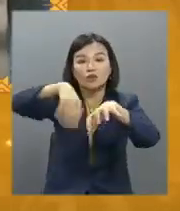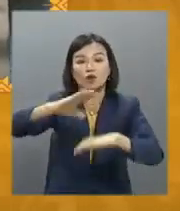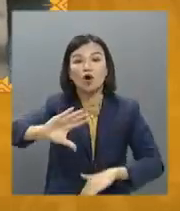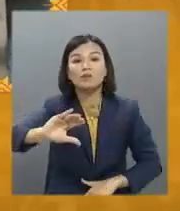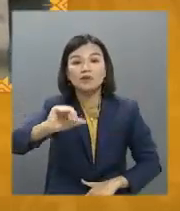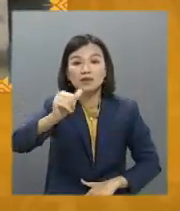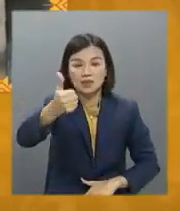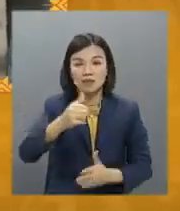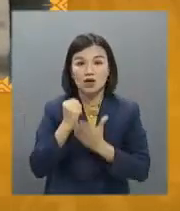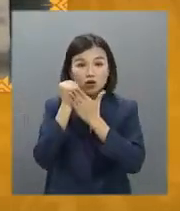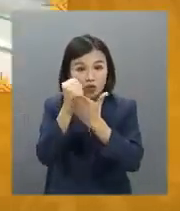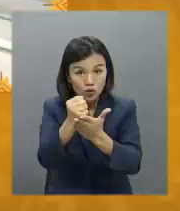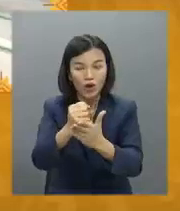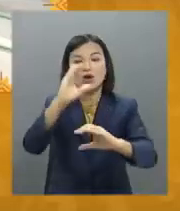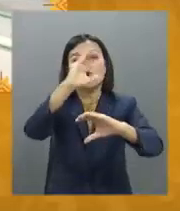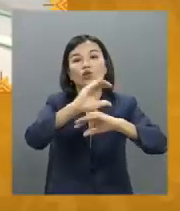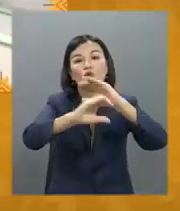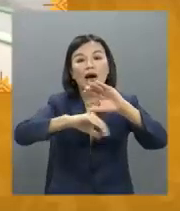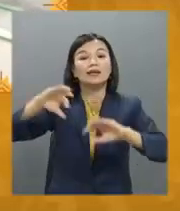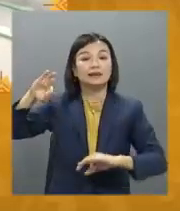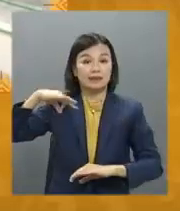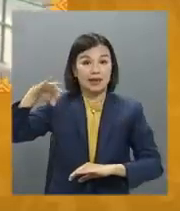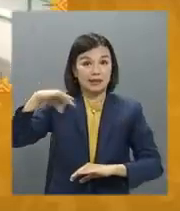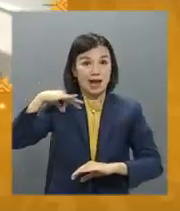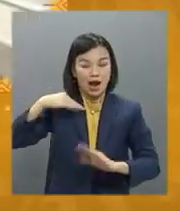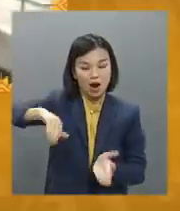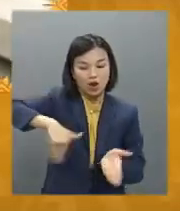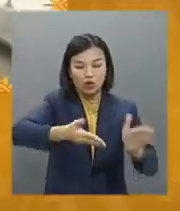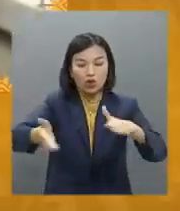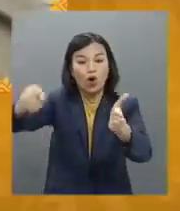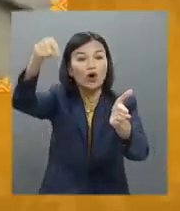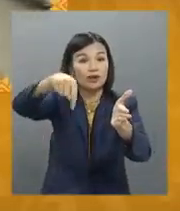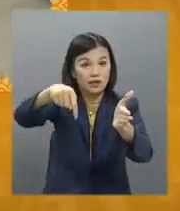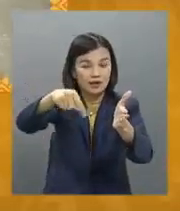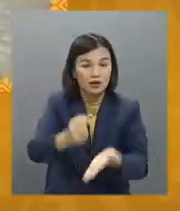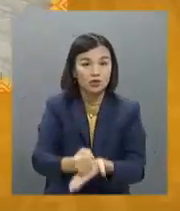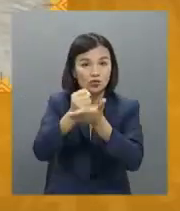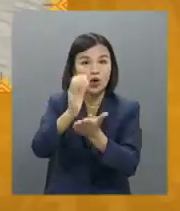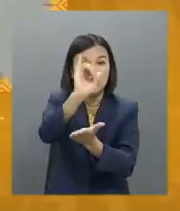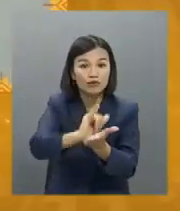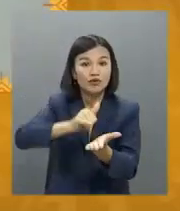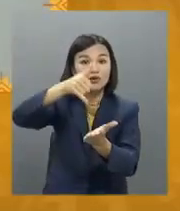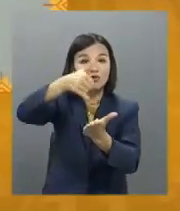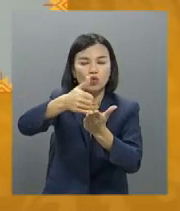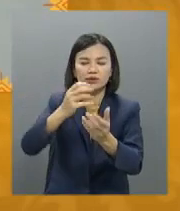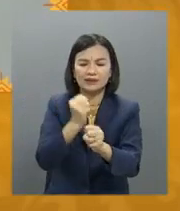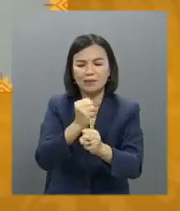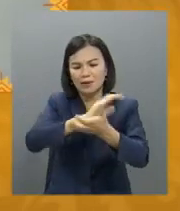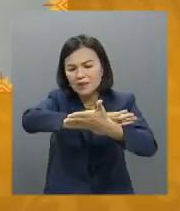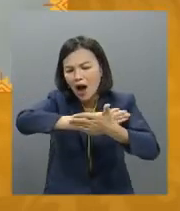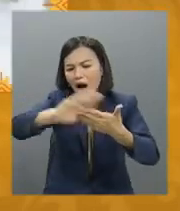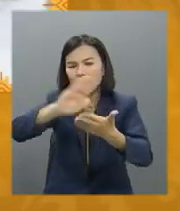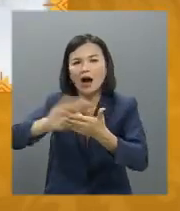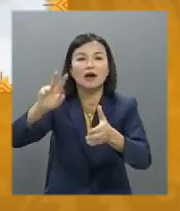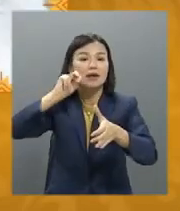าพชีวิตและสิ่งแวดล้อมที่ดีขึ้นเช่นโครงการจิตอาสาพัฒนาคลองเปรมประชากรที่ฟื้นฟูพัฒนาล